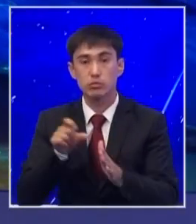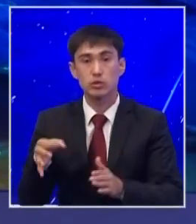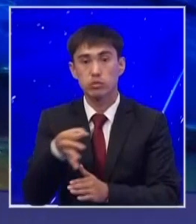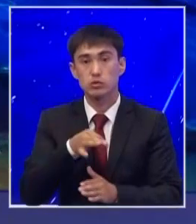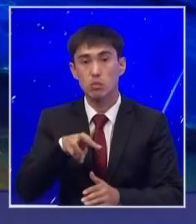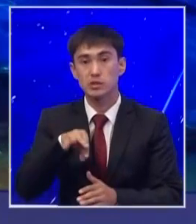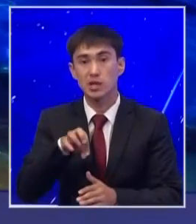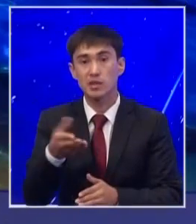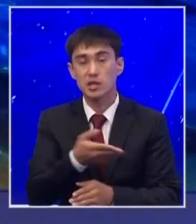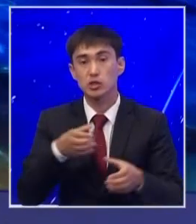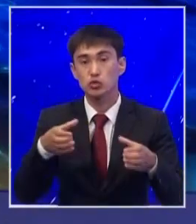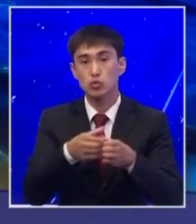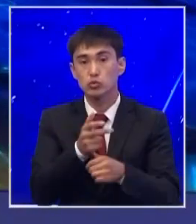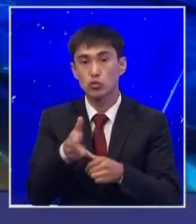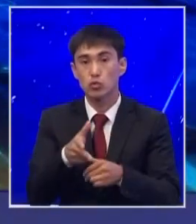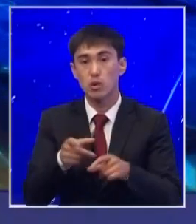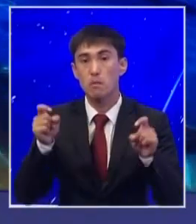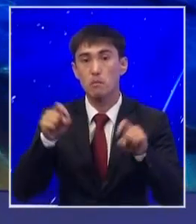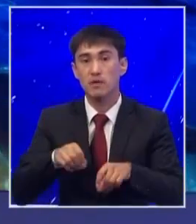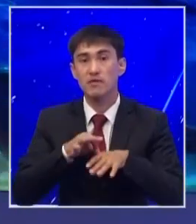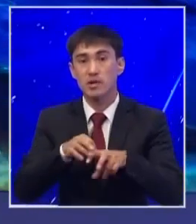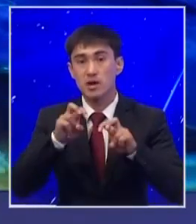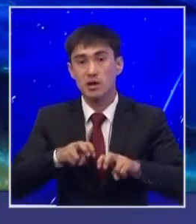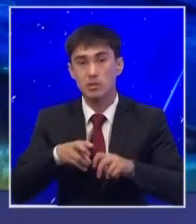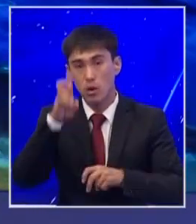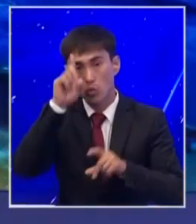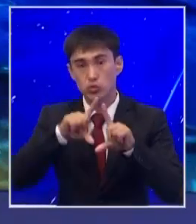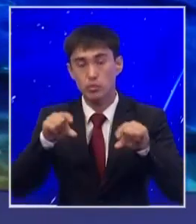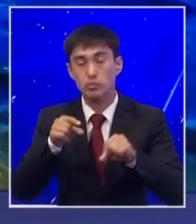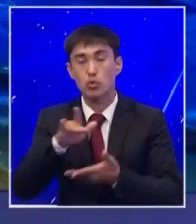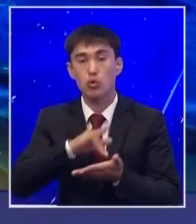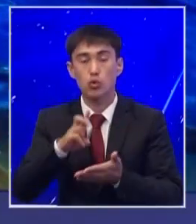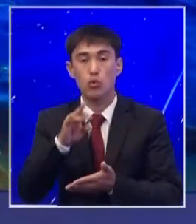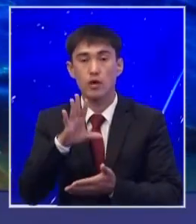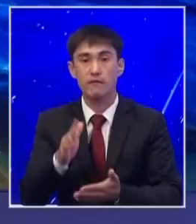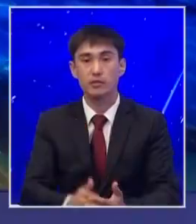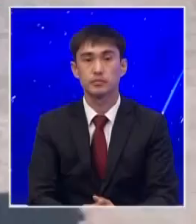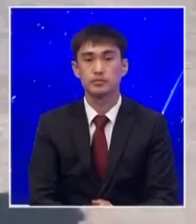областного маслихата и наша съемочная группа провели рейд по гособъектам города Кунаев.